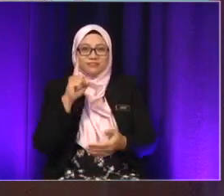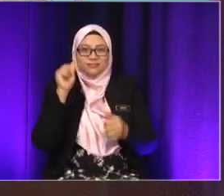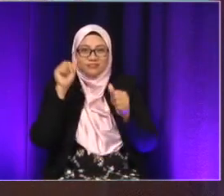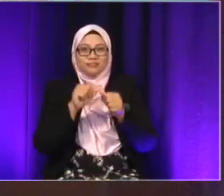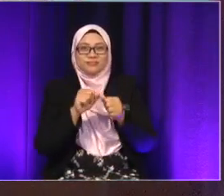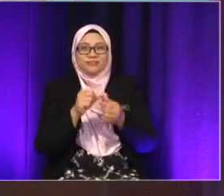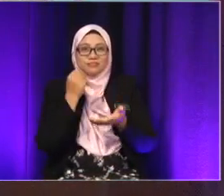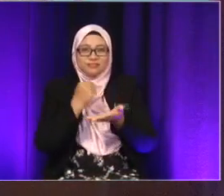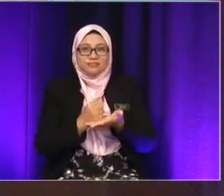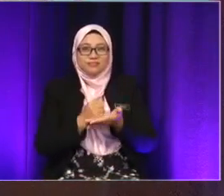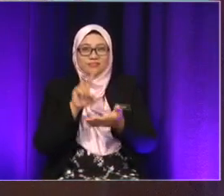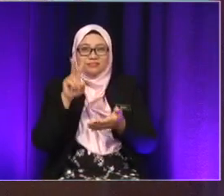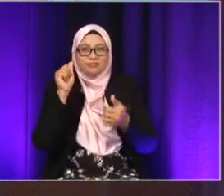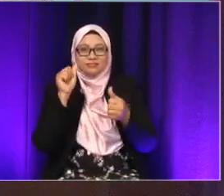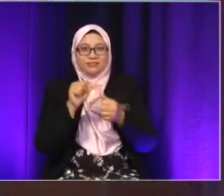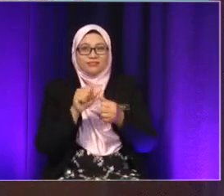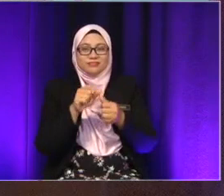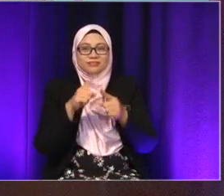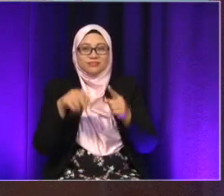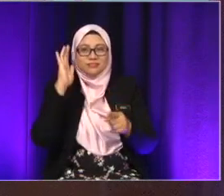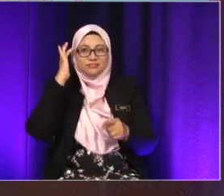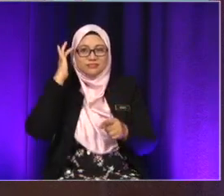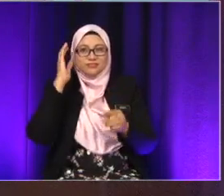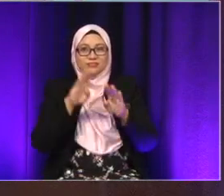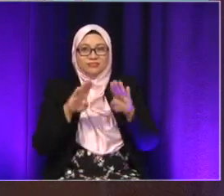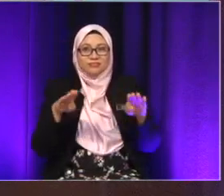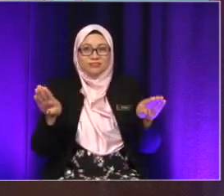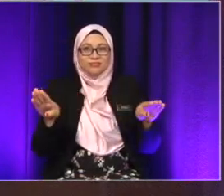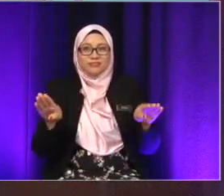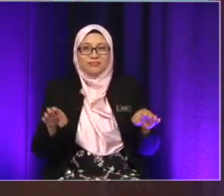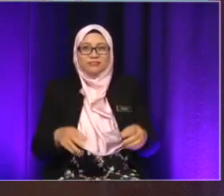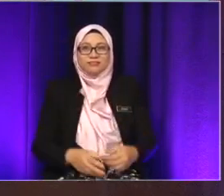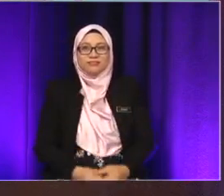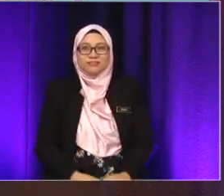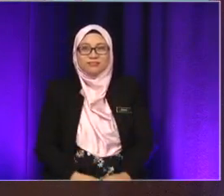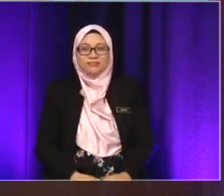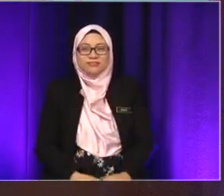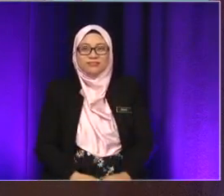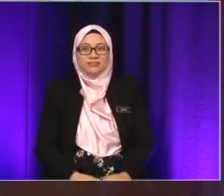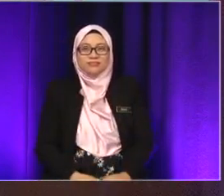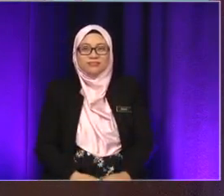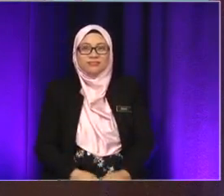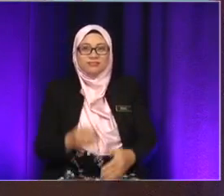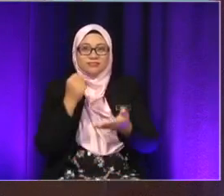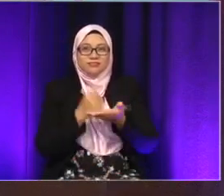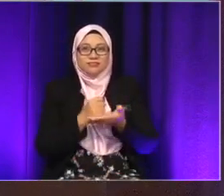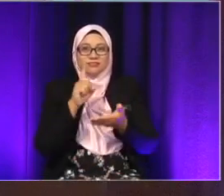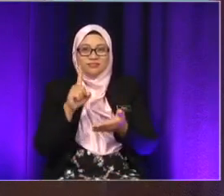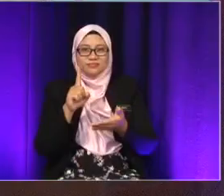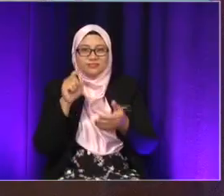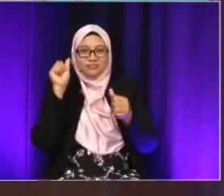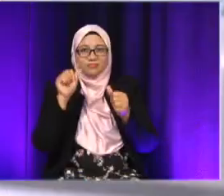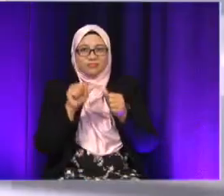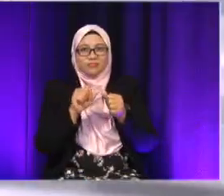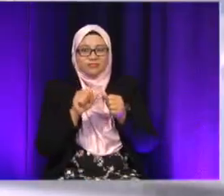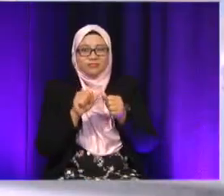Tapi saya tak tahu apa beza kedua-duanya, cikgu. Okey, silinder dua arah ni dia mempunyai dua liang dan silinder satu arah ni menggunakan satu